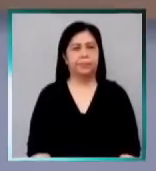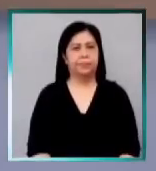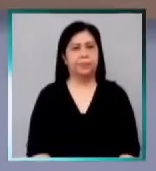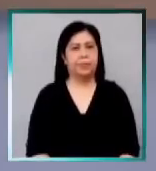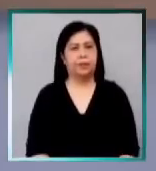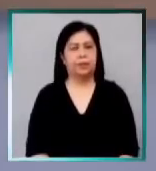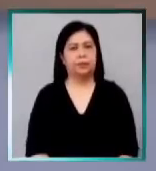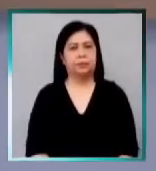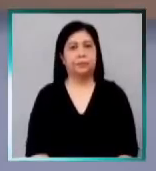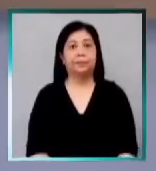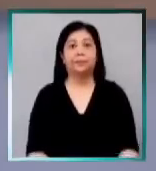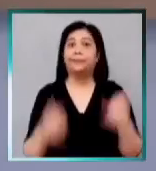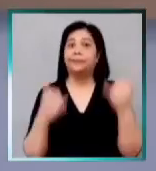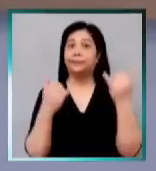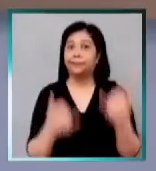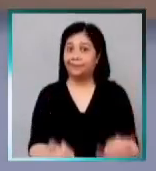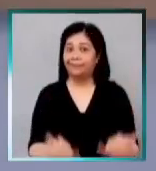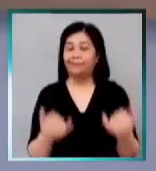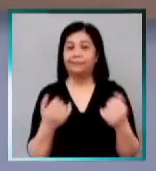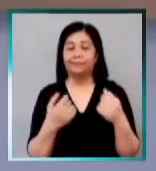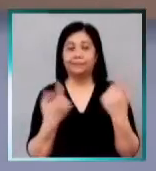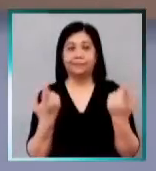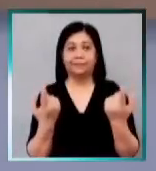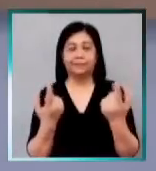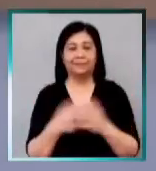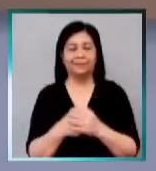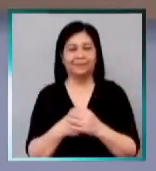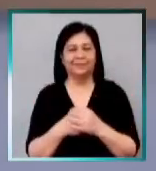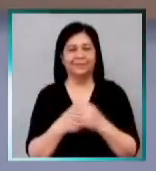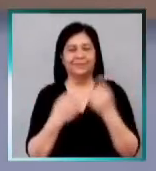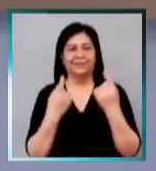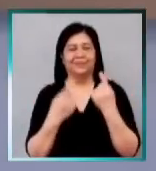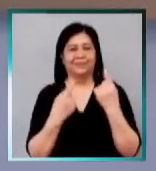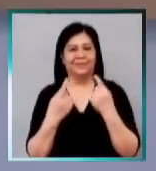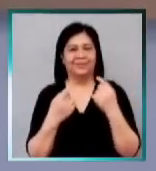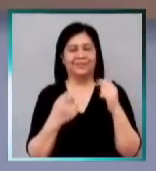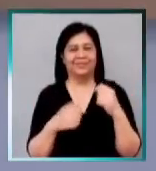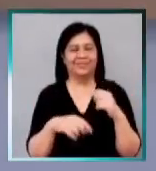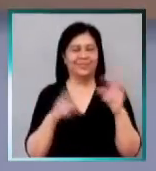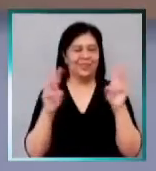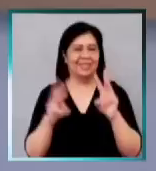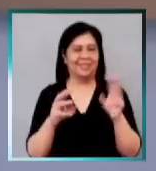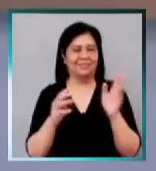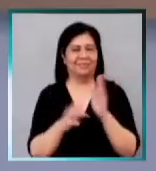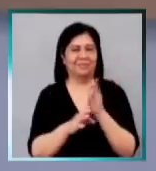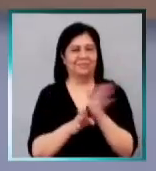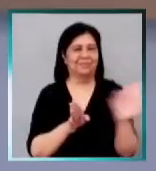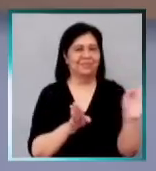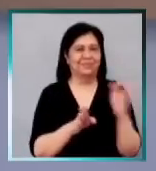At ngayong nakakabalisa, Maki, ang panahon, sige ko na tuloy. Sige, ako muna.